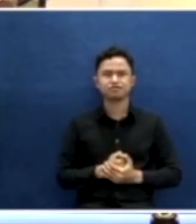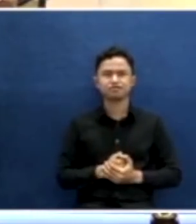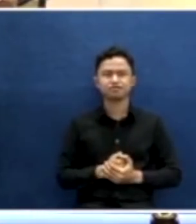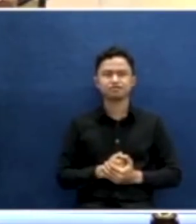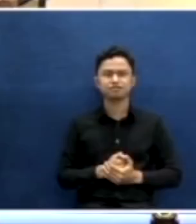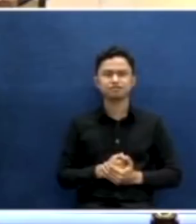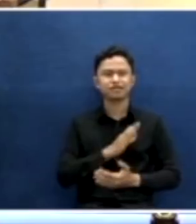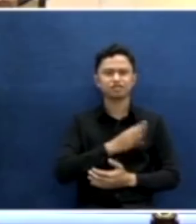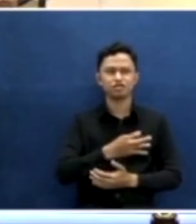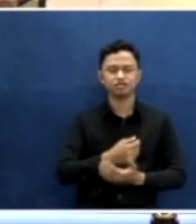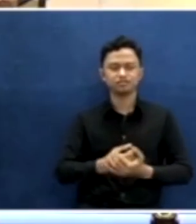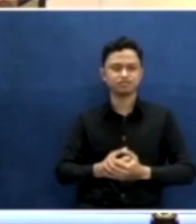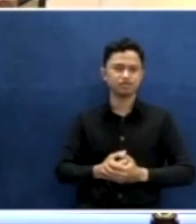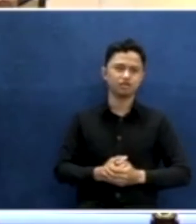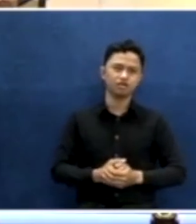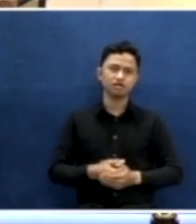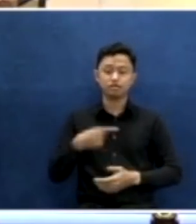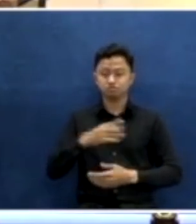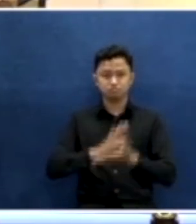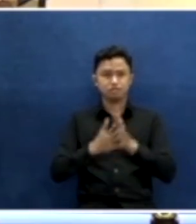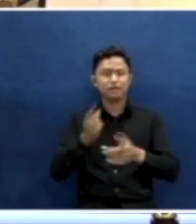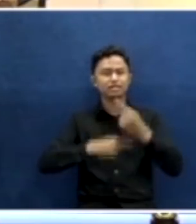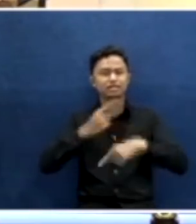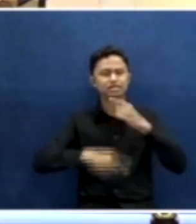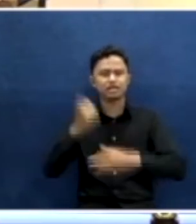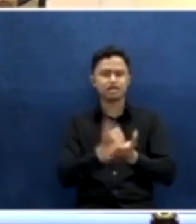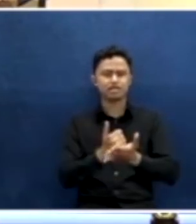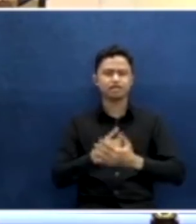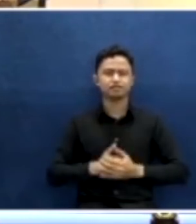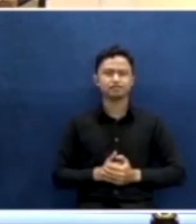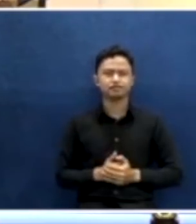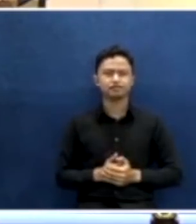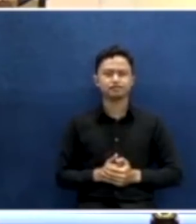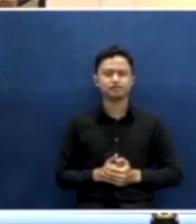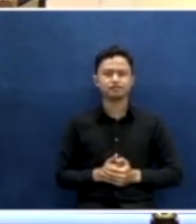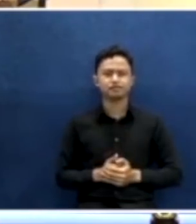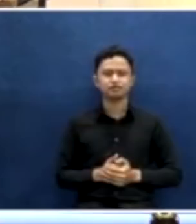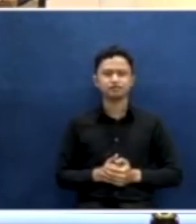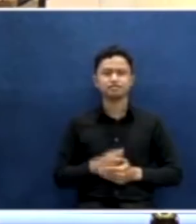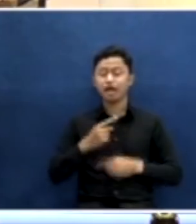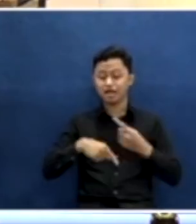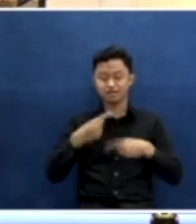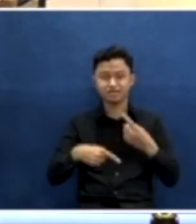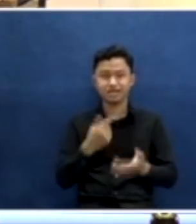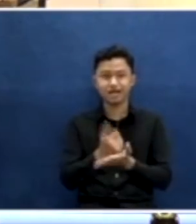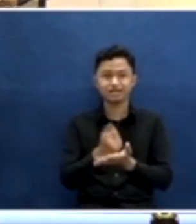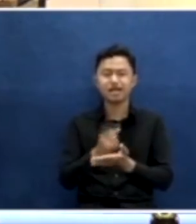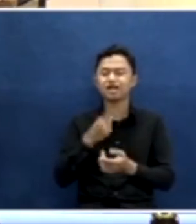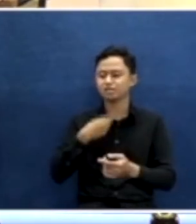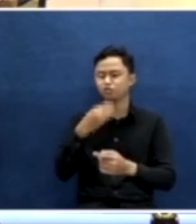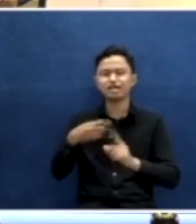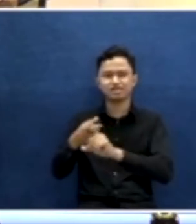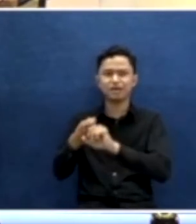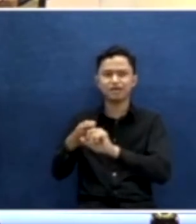Abdullah bin Mubarok makanya saya pernah mendapatkan kisah nyata Hai yang dicerai card ceritakan oleh salah satu Ustad sahabat